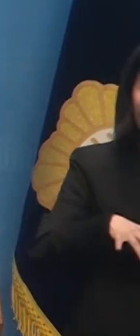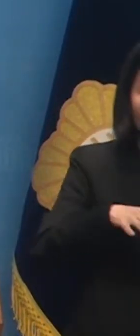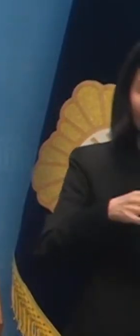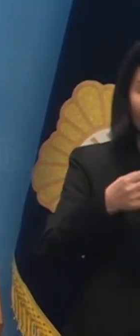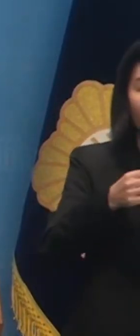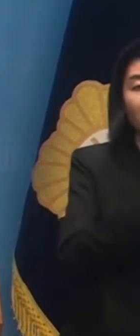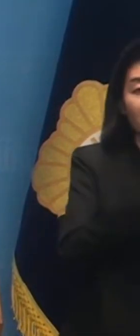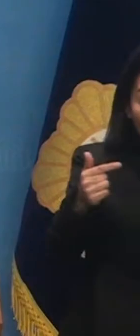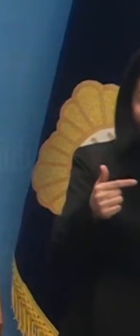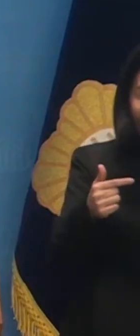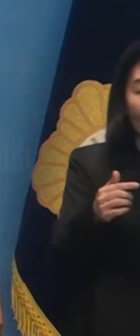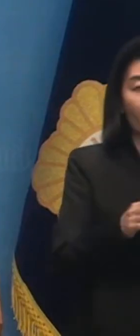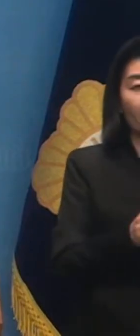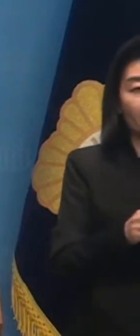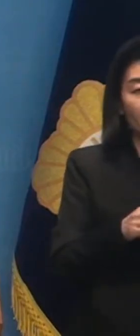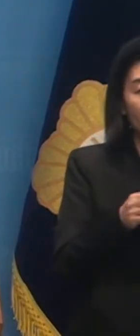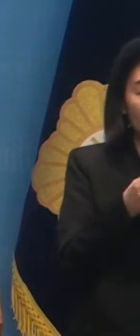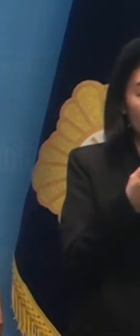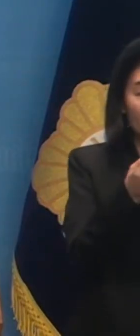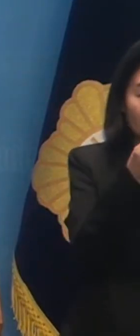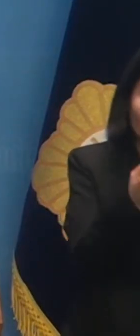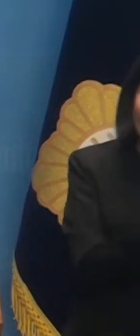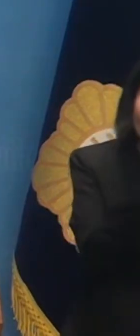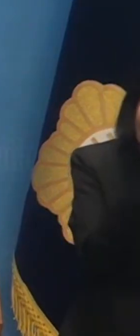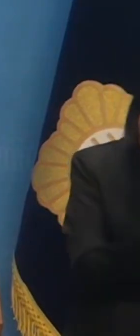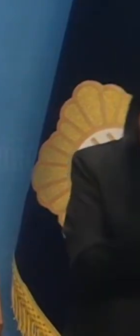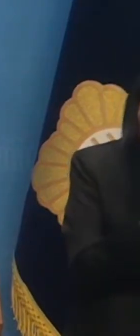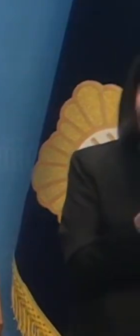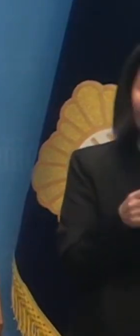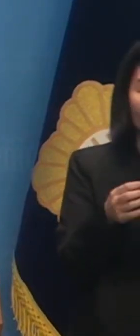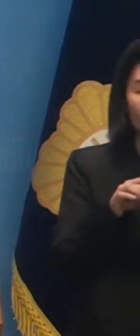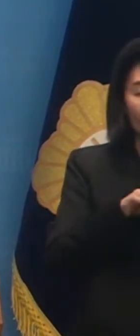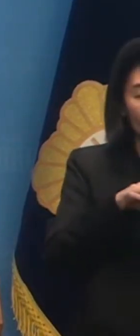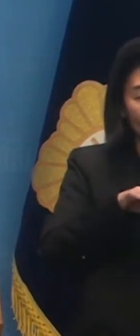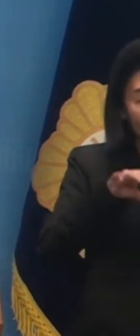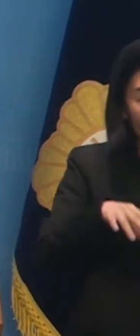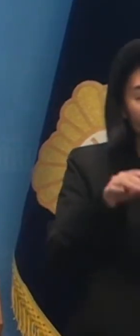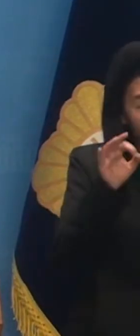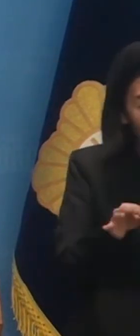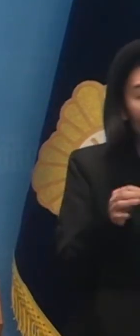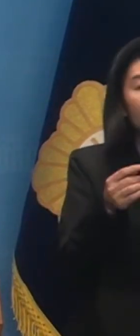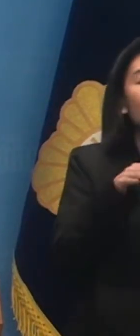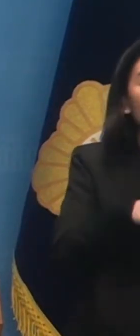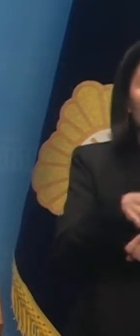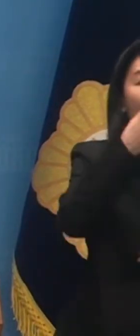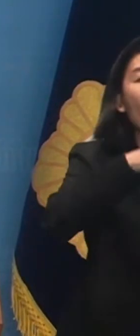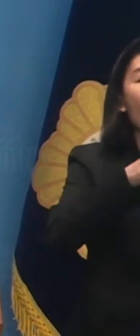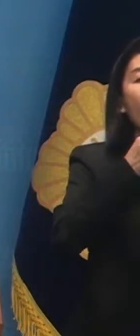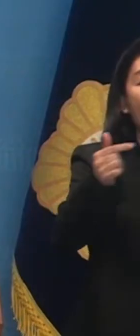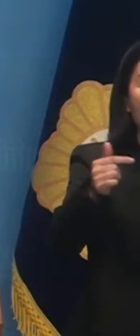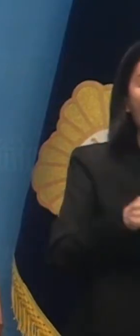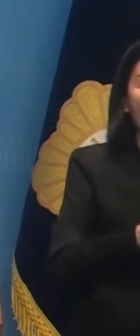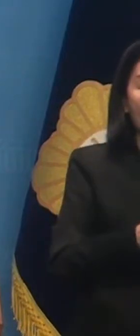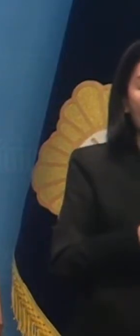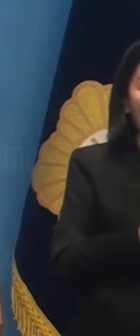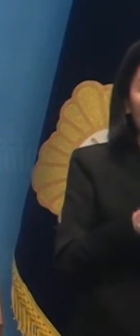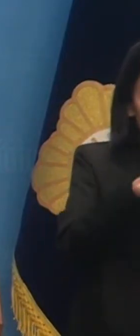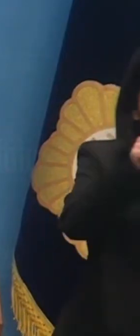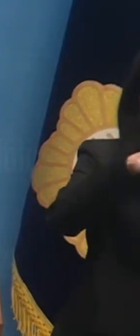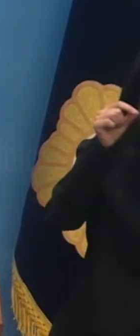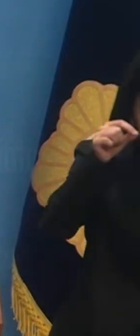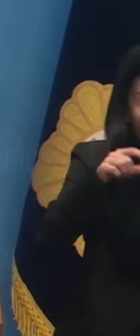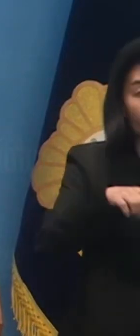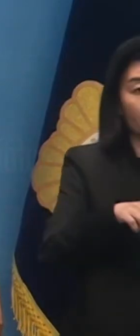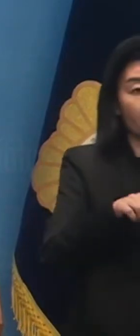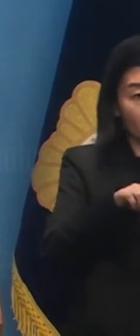지출의 정당성과 효과성이 확연히 제고될 것입니다. 보편 지급과 선별 환수로 행정을